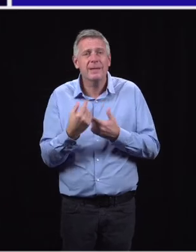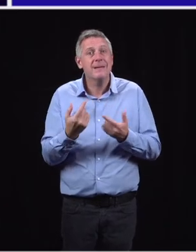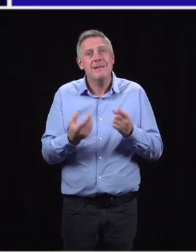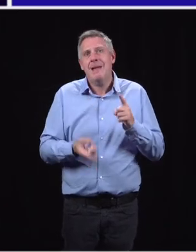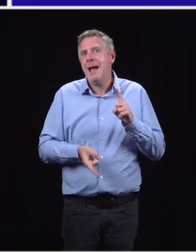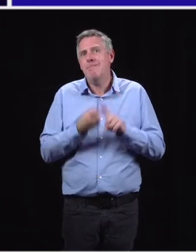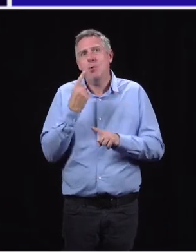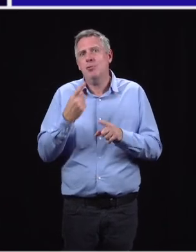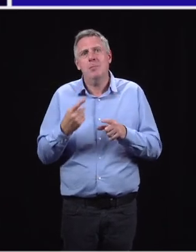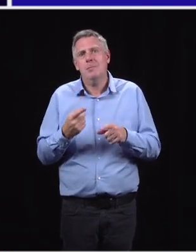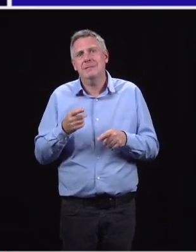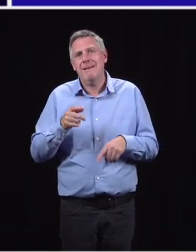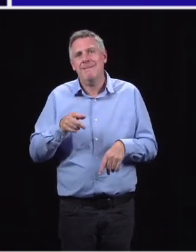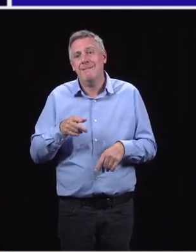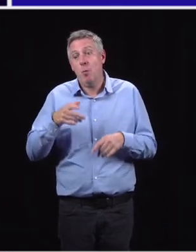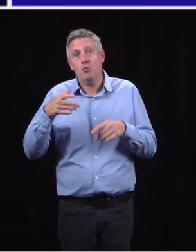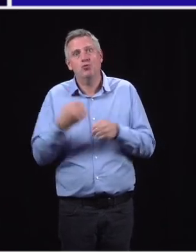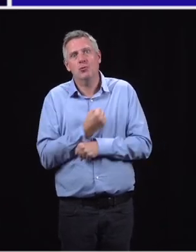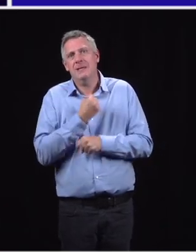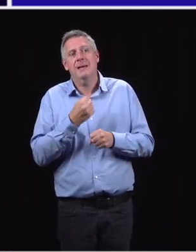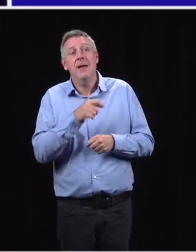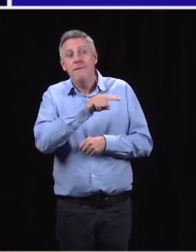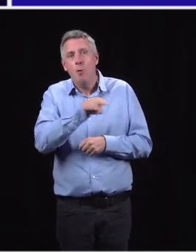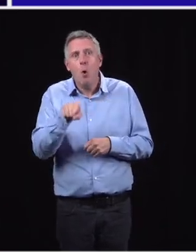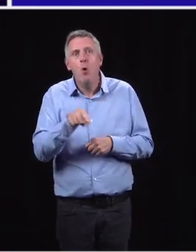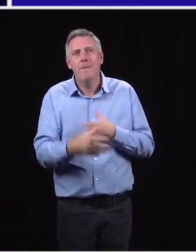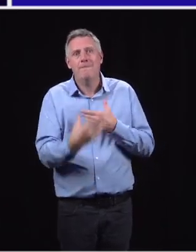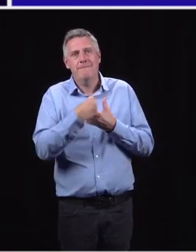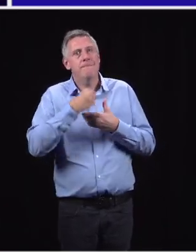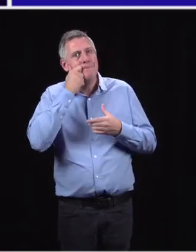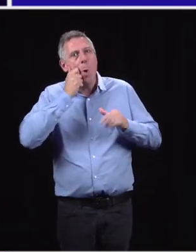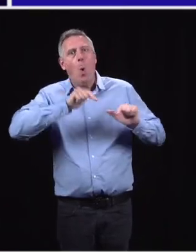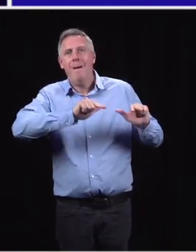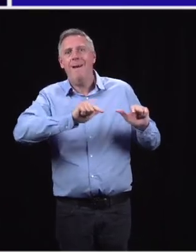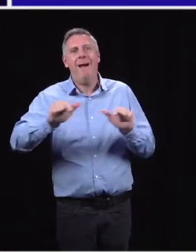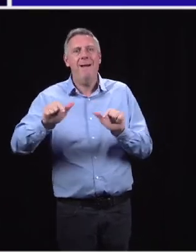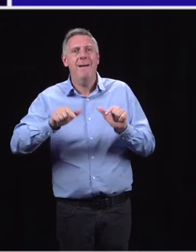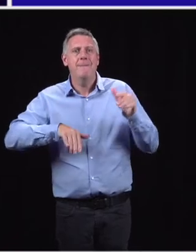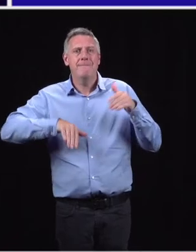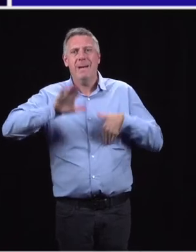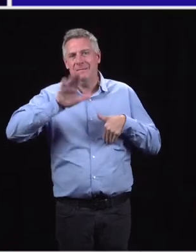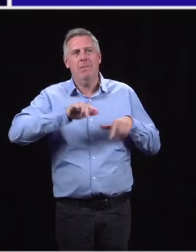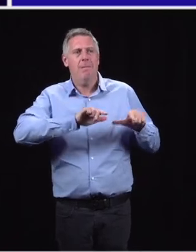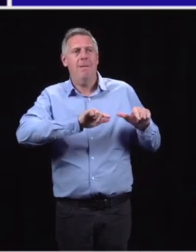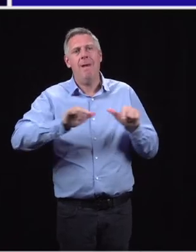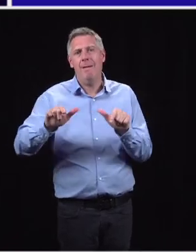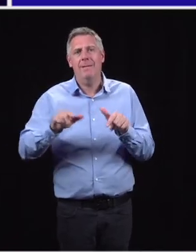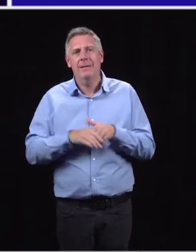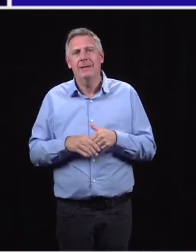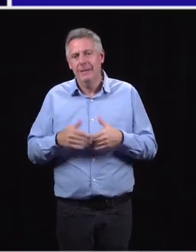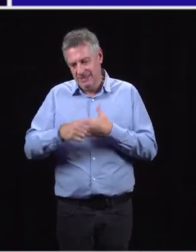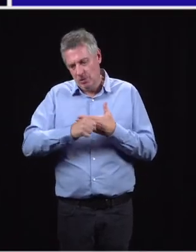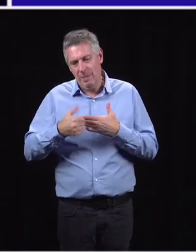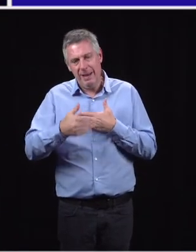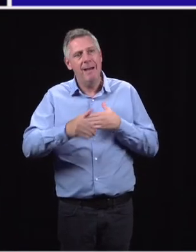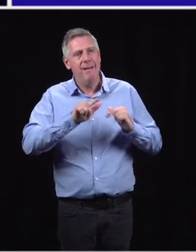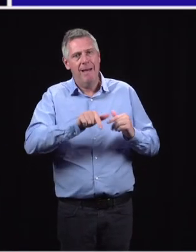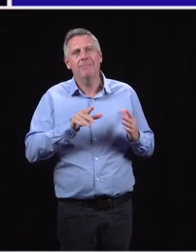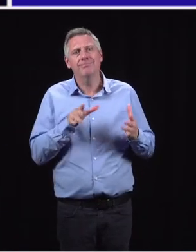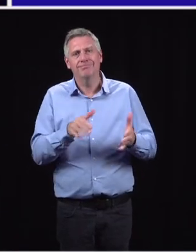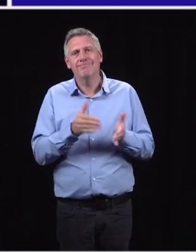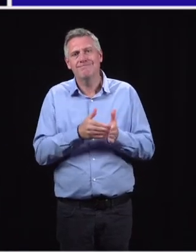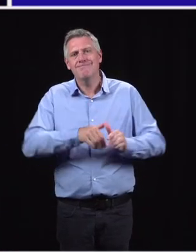l'une des clés du succès c'est aussi ça c'est que E soit présent et ils le sont et ils le seront encore au cours de cette semaine oui parce que